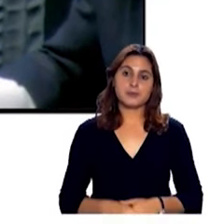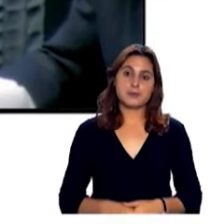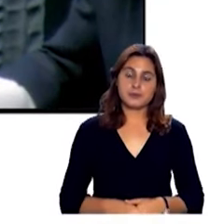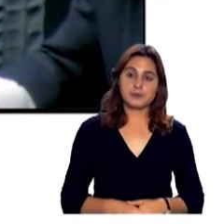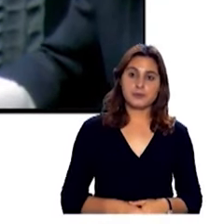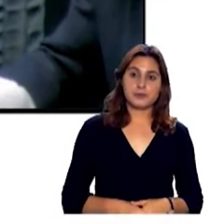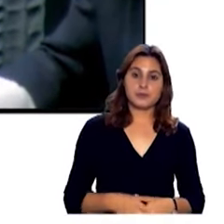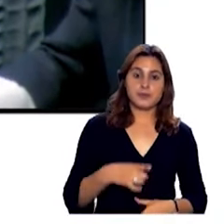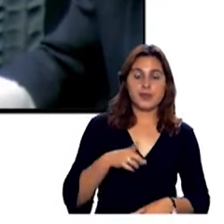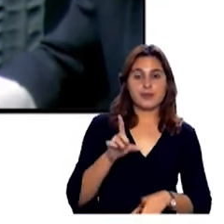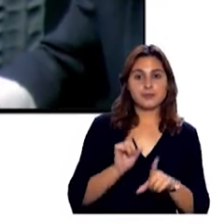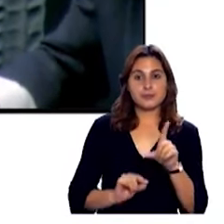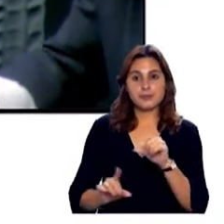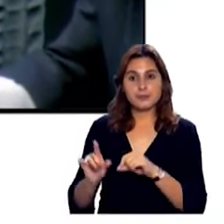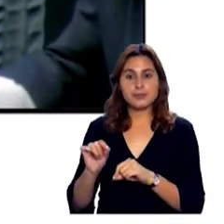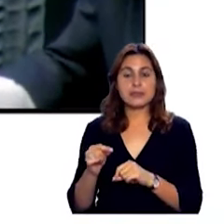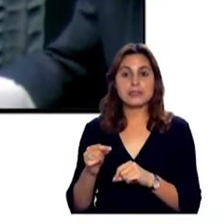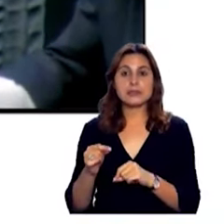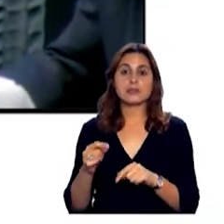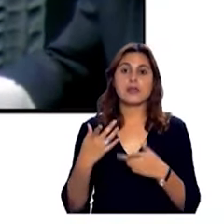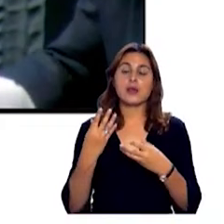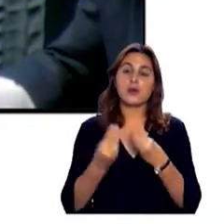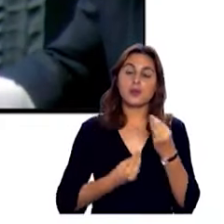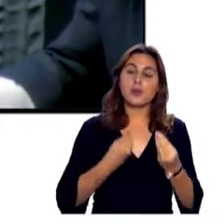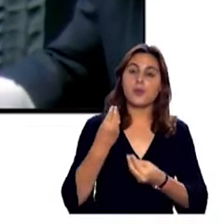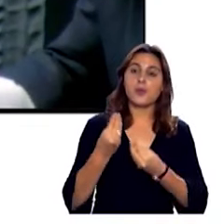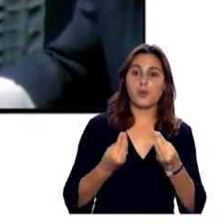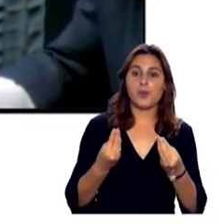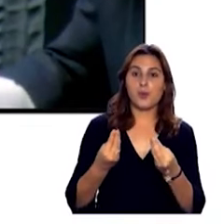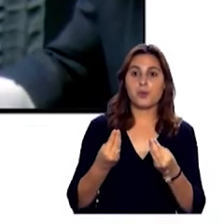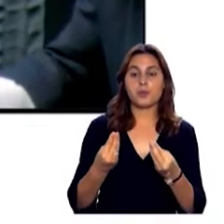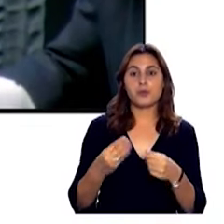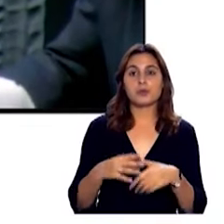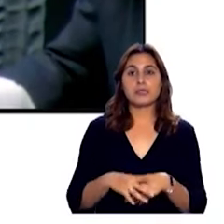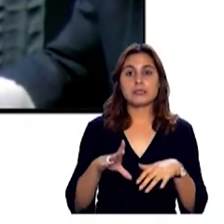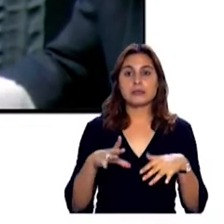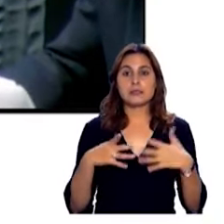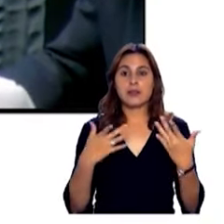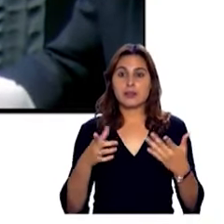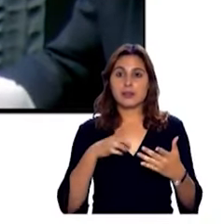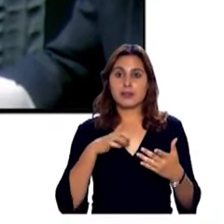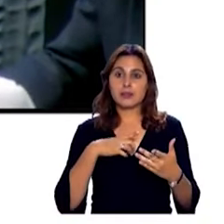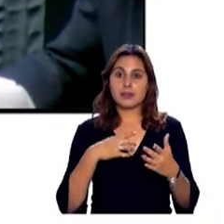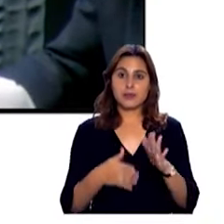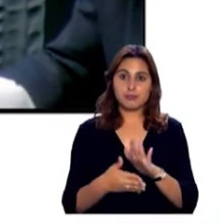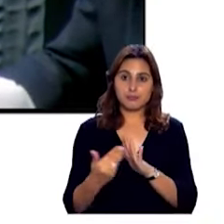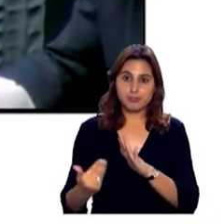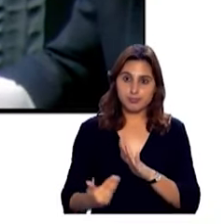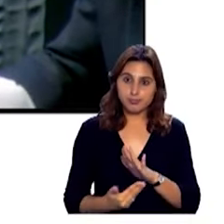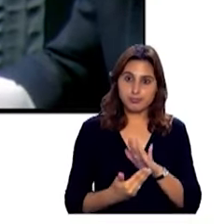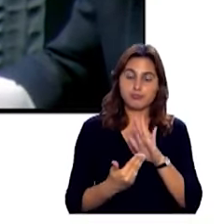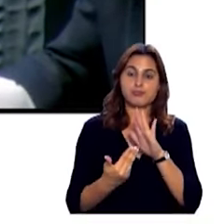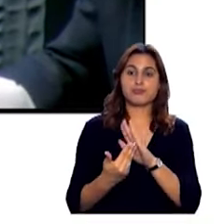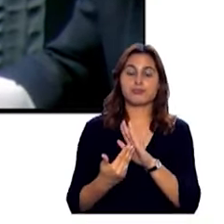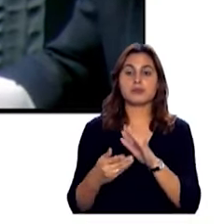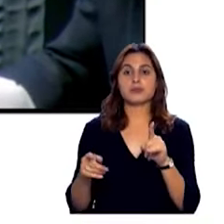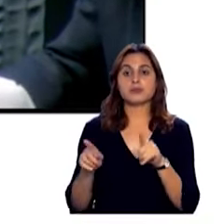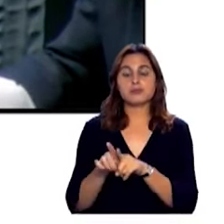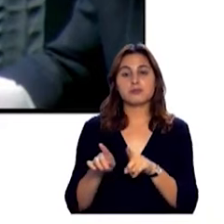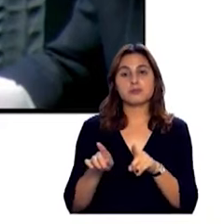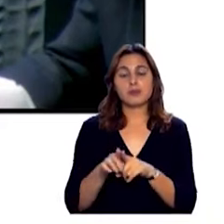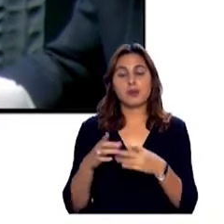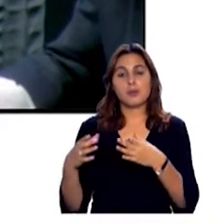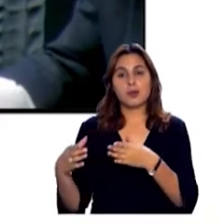prononcer Elle statue sur l'ensemble des critiques des partis Elle ne peut relever